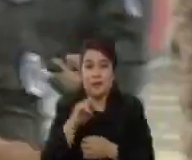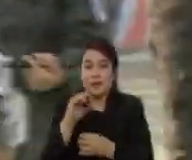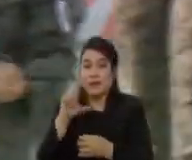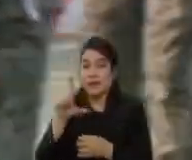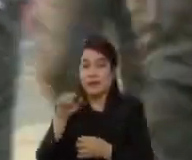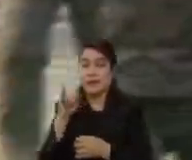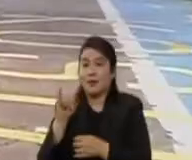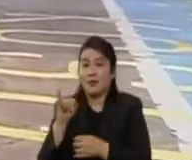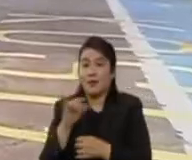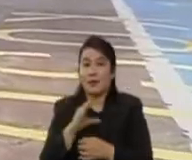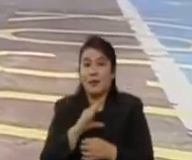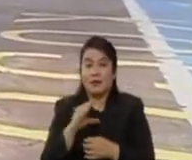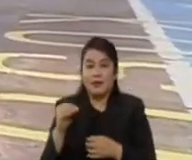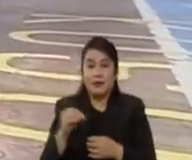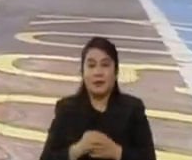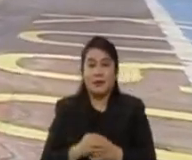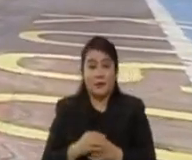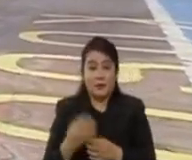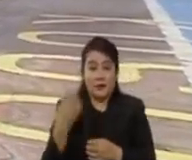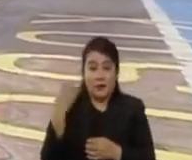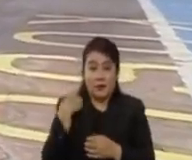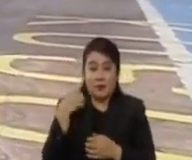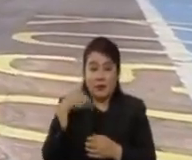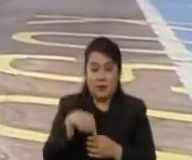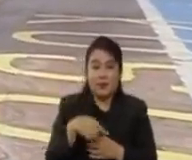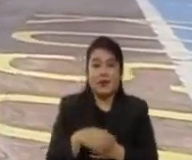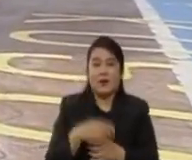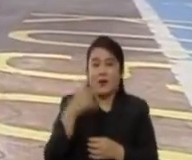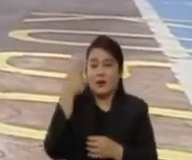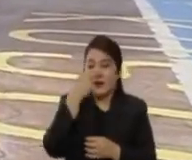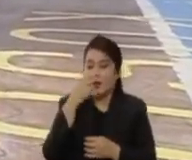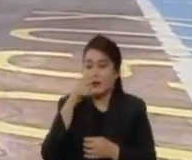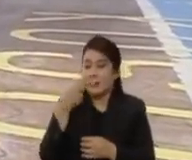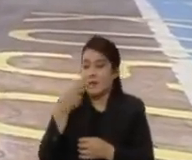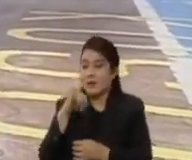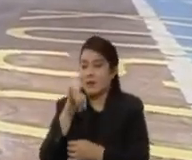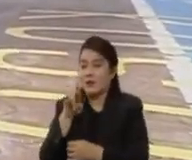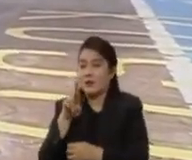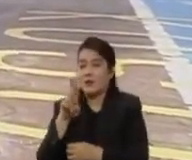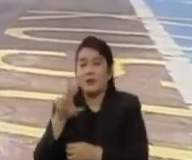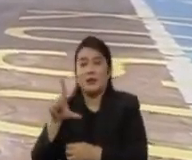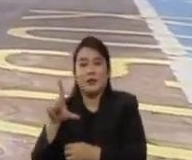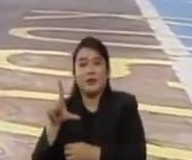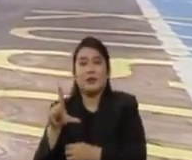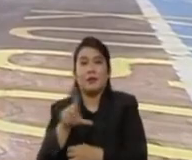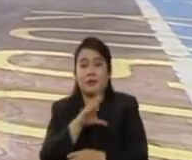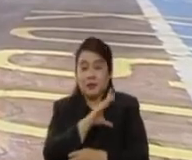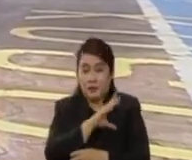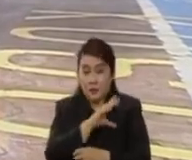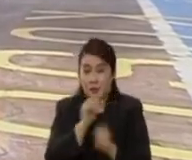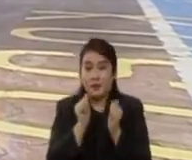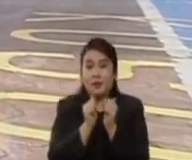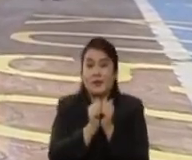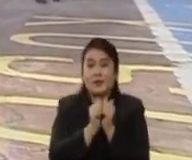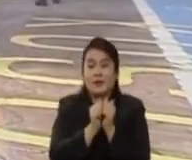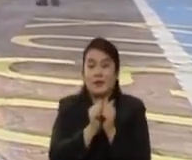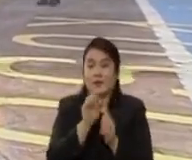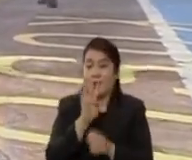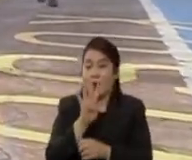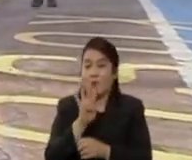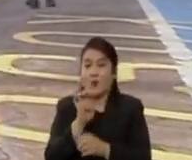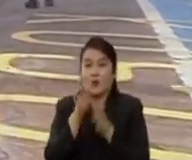Pancaragam ialah Pegawai Imigresen Haji Hairul Effendi bin Hamidan dengan kekuatan 40